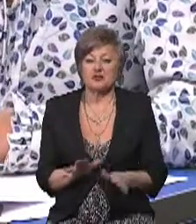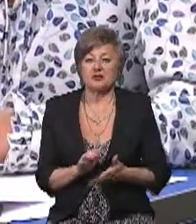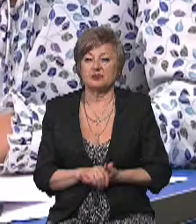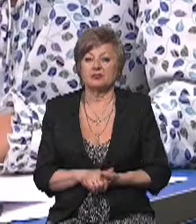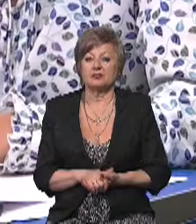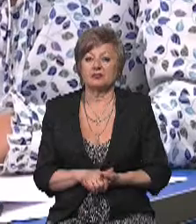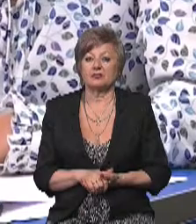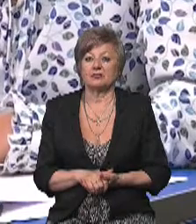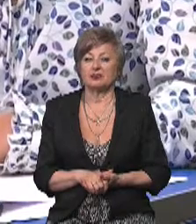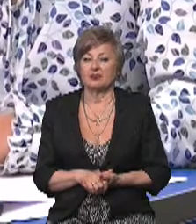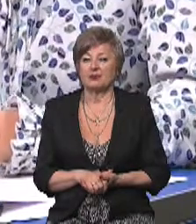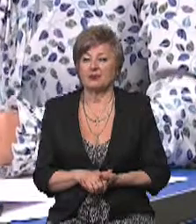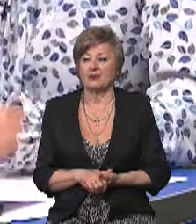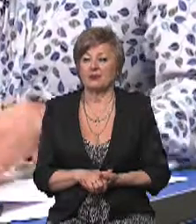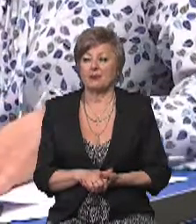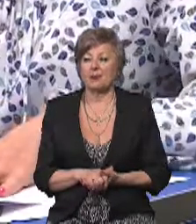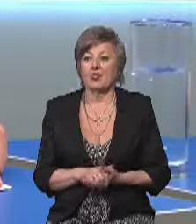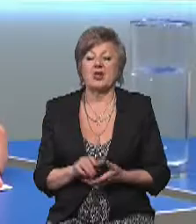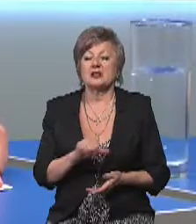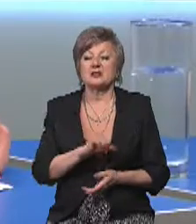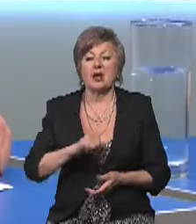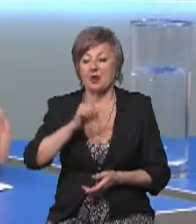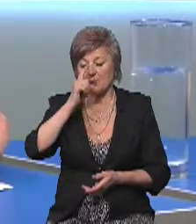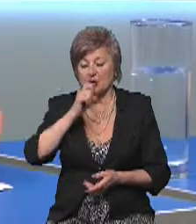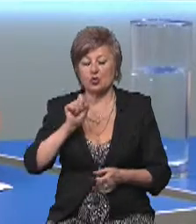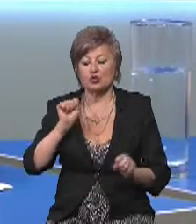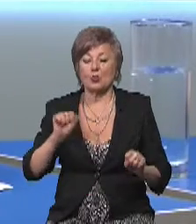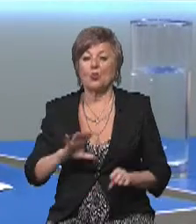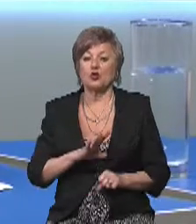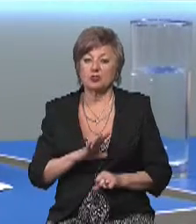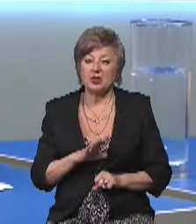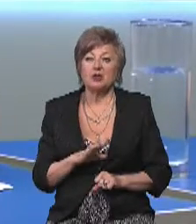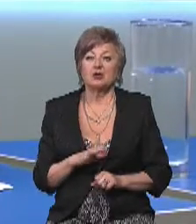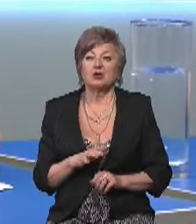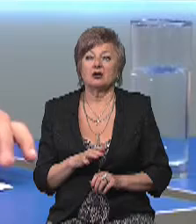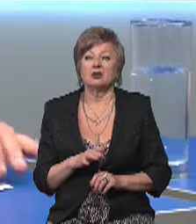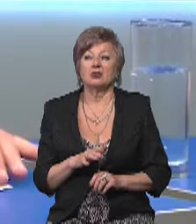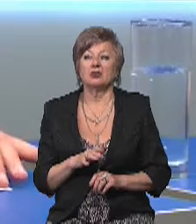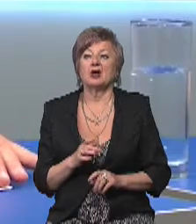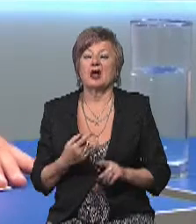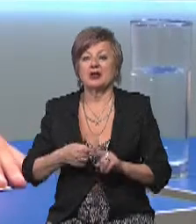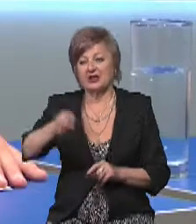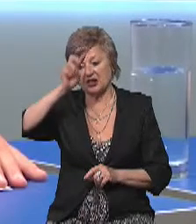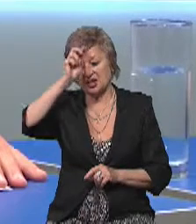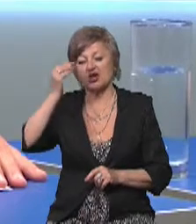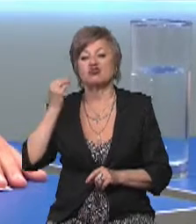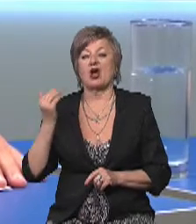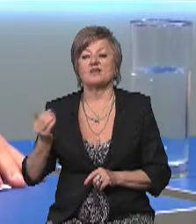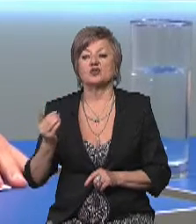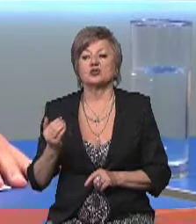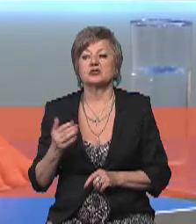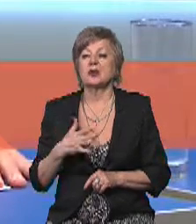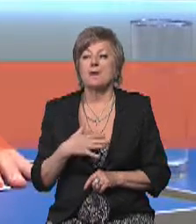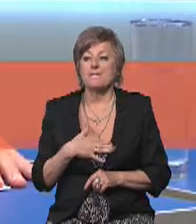назад. Ну, найгірше, що може відбутись, це, скажімо, сфера державності. Тобто ми